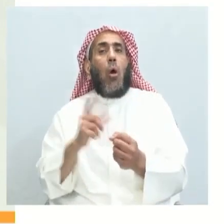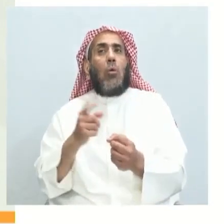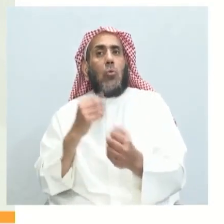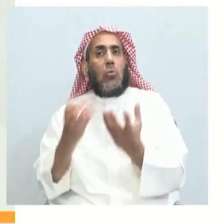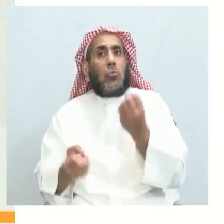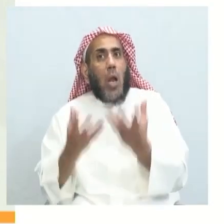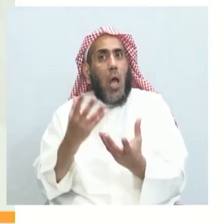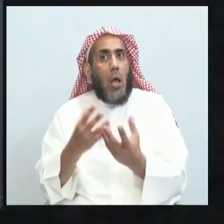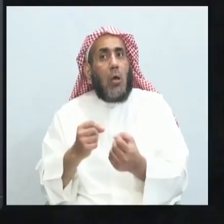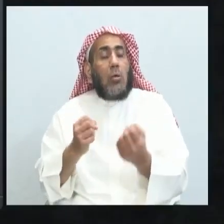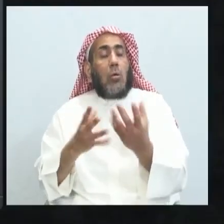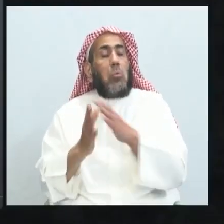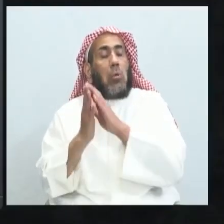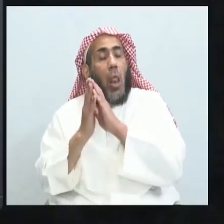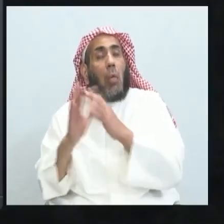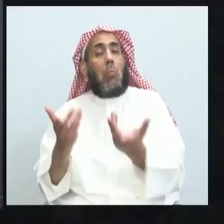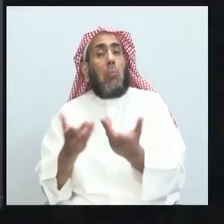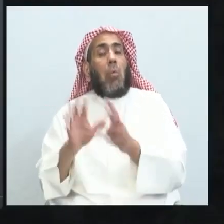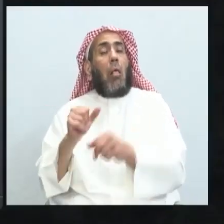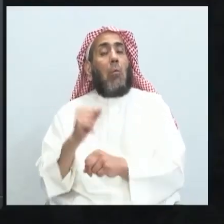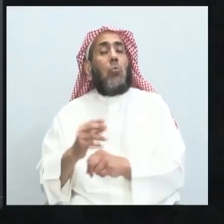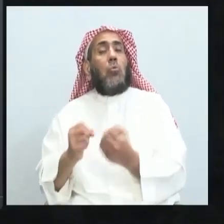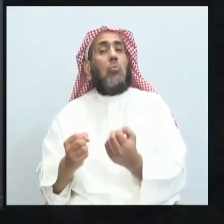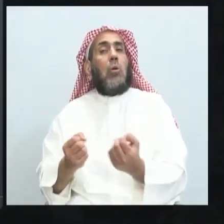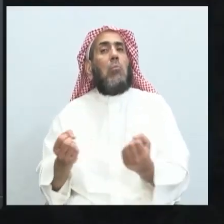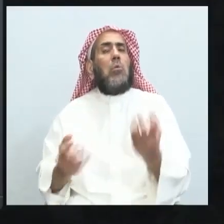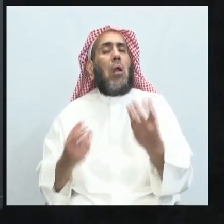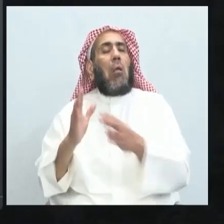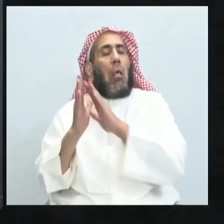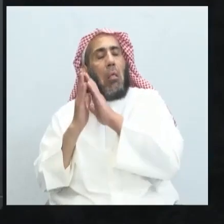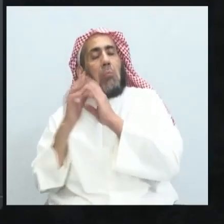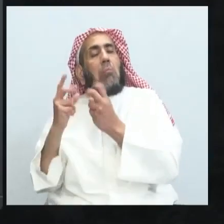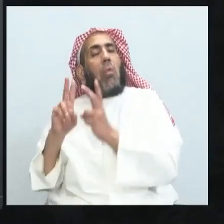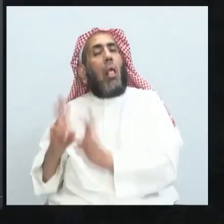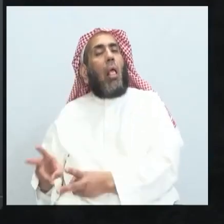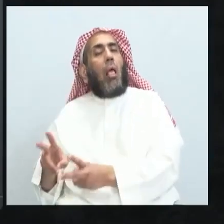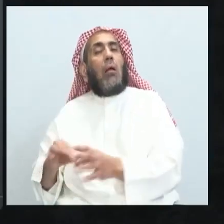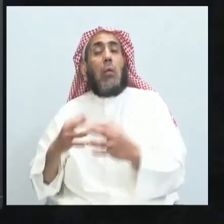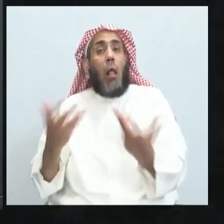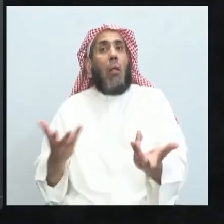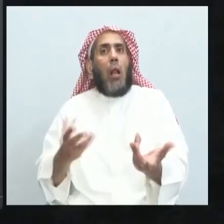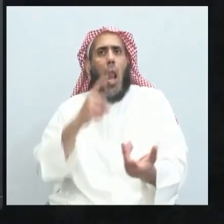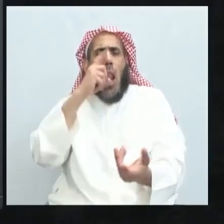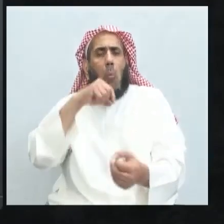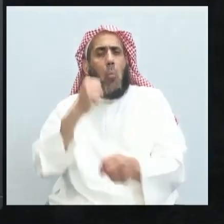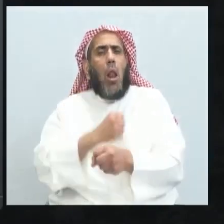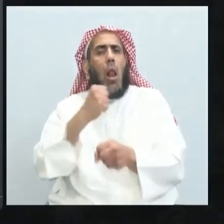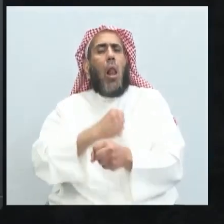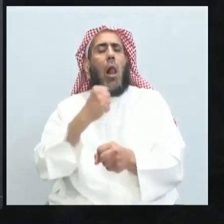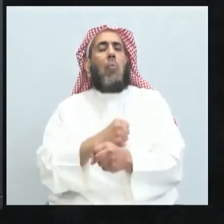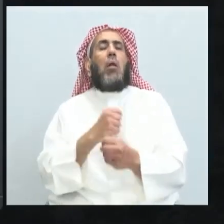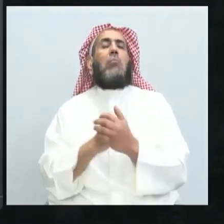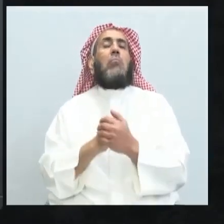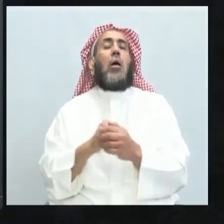تريد الجنه تطلب الجنه و وتريد النجاه من النار لكنك تنام ف يعني يتعجب من ذلك لابد من العمل